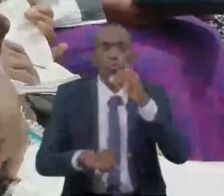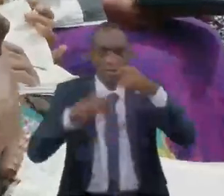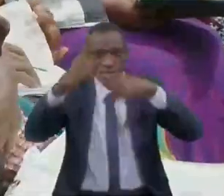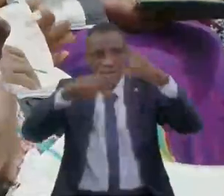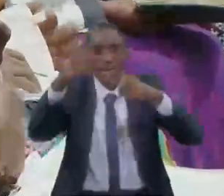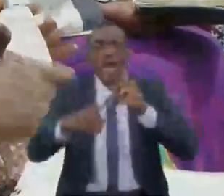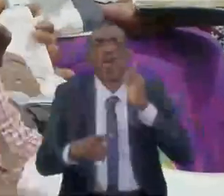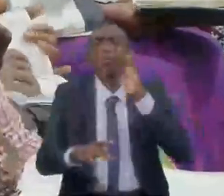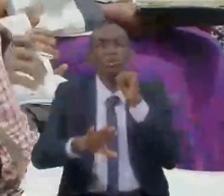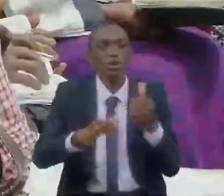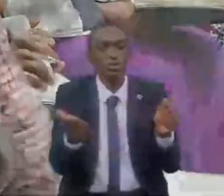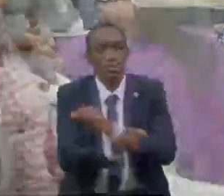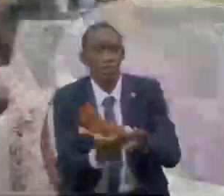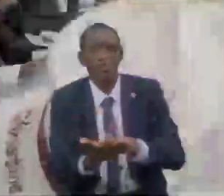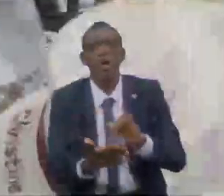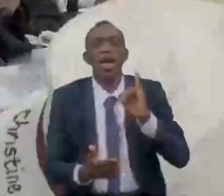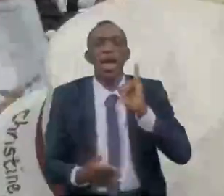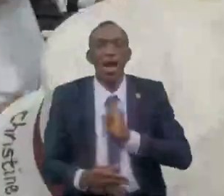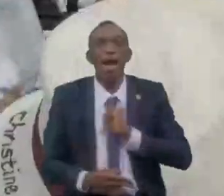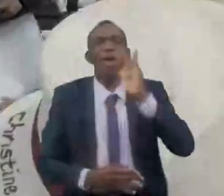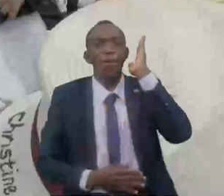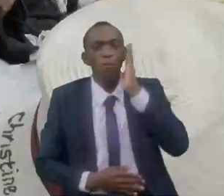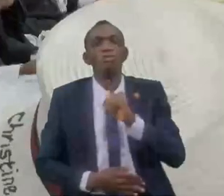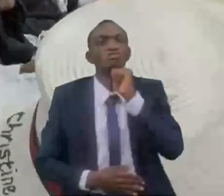J'ai dit, je ne périrai pas.